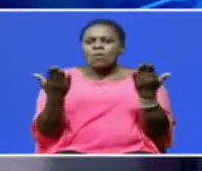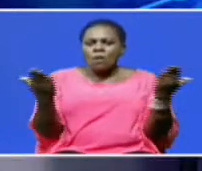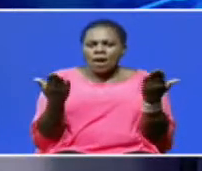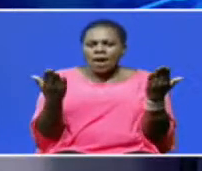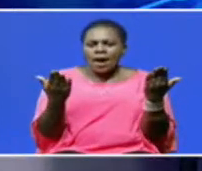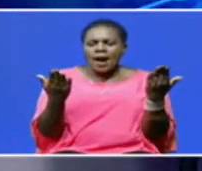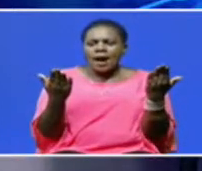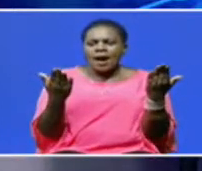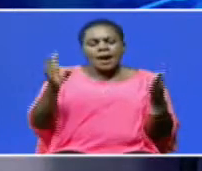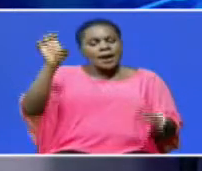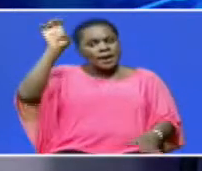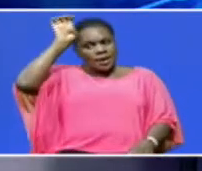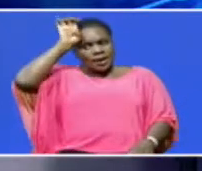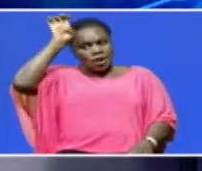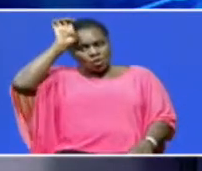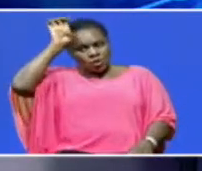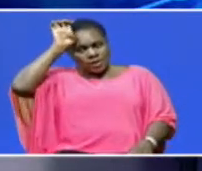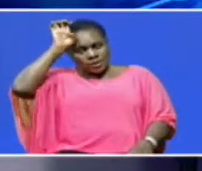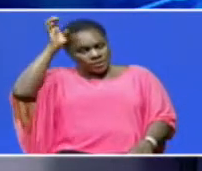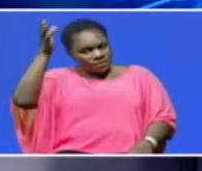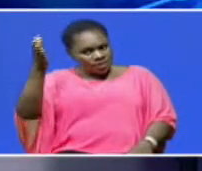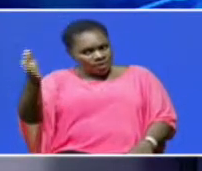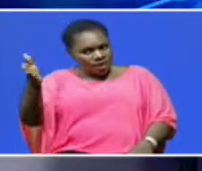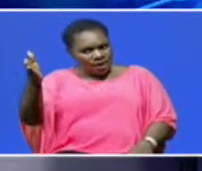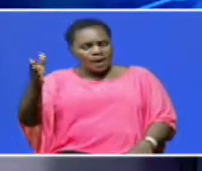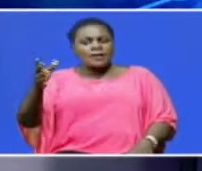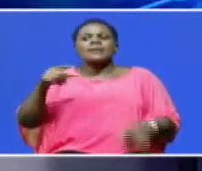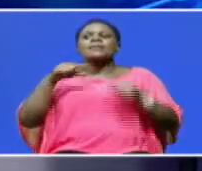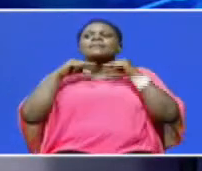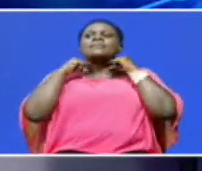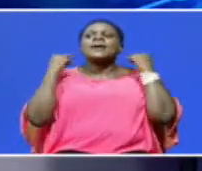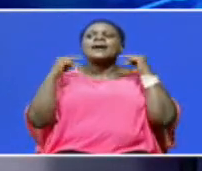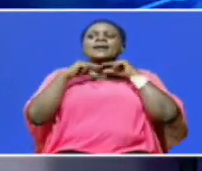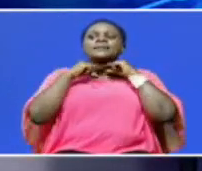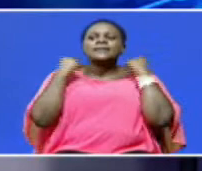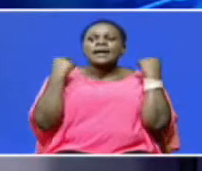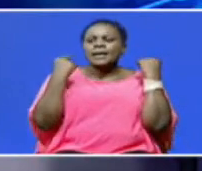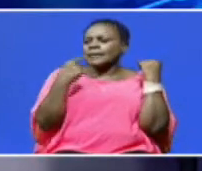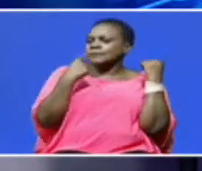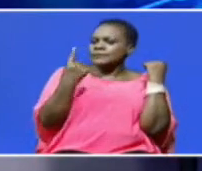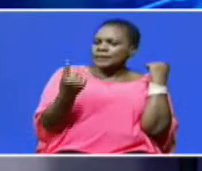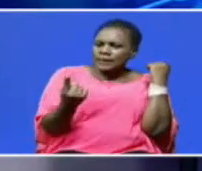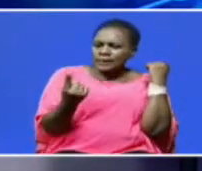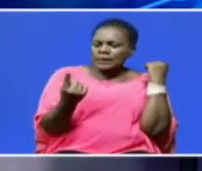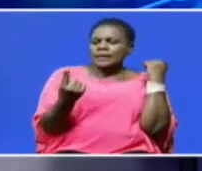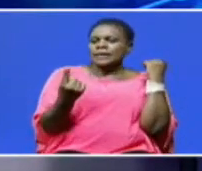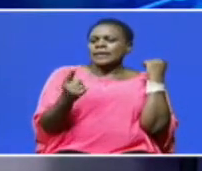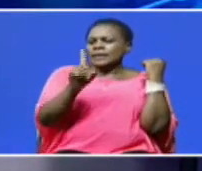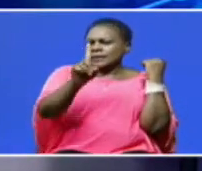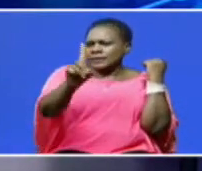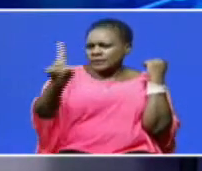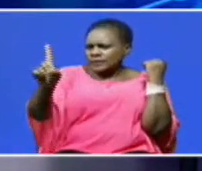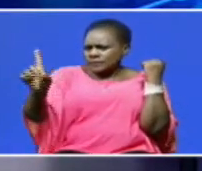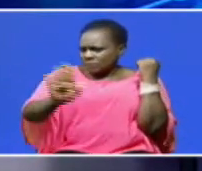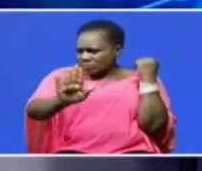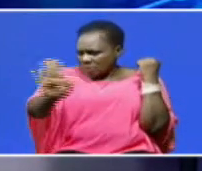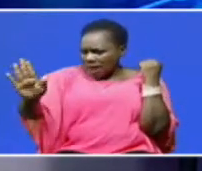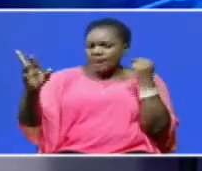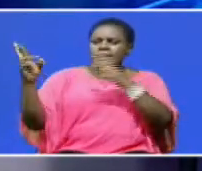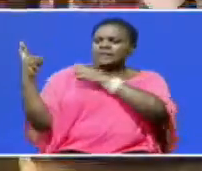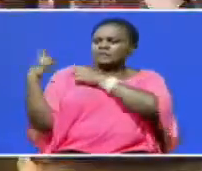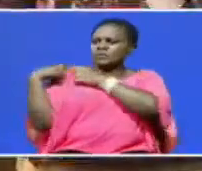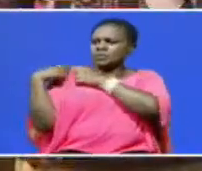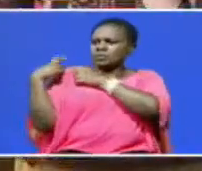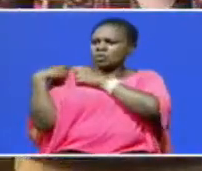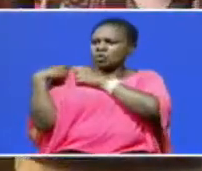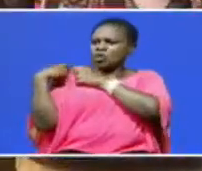Eneo la Langas huko Eldoret, kaunti ya Uasin Gishu, Kasisi Gishuhi Njoroge amesema ni jukumu la kila mtu ama kila mtu